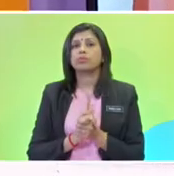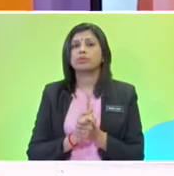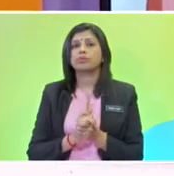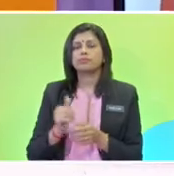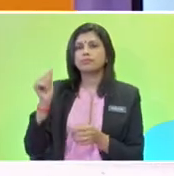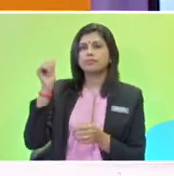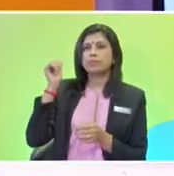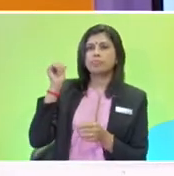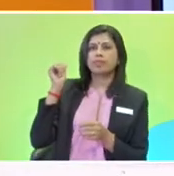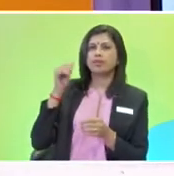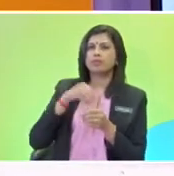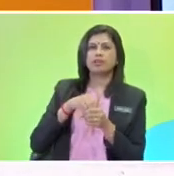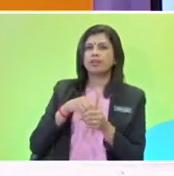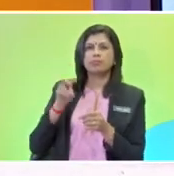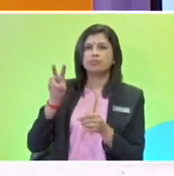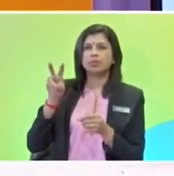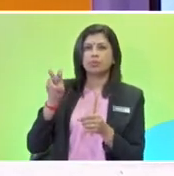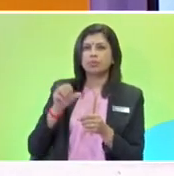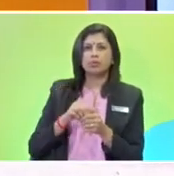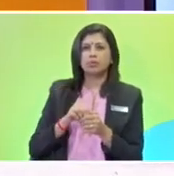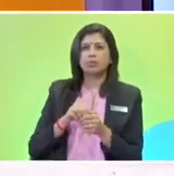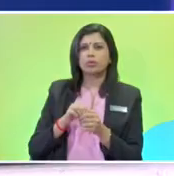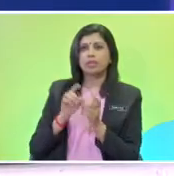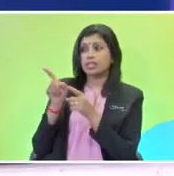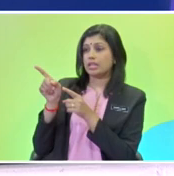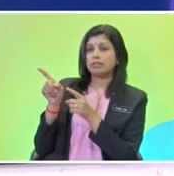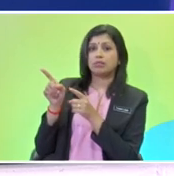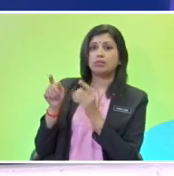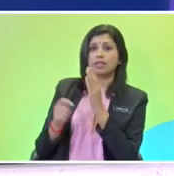perlukan 20 pinggan. Dewan sebelah tambah sikitlah daripada tadi.